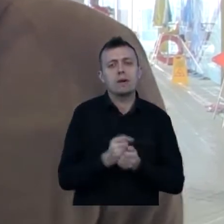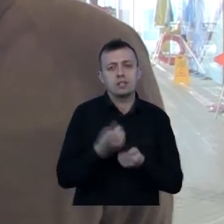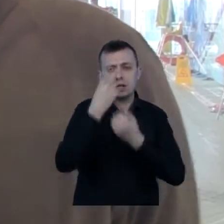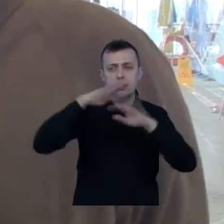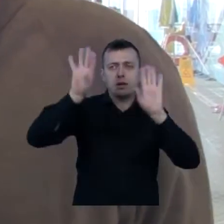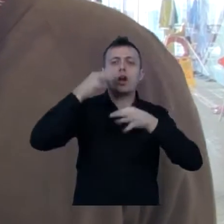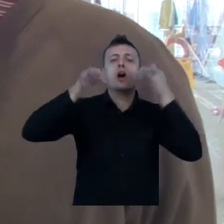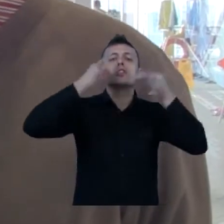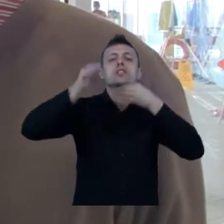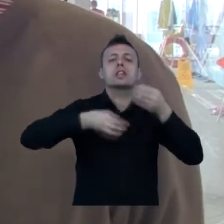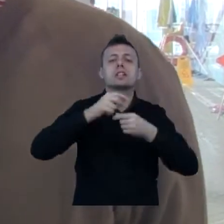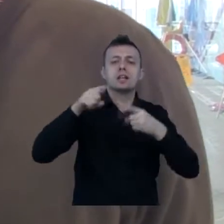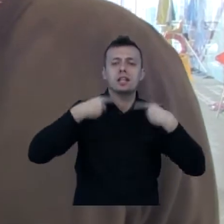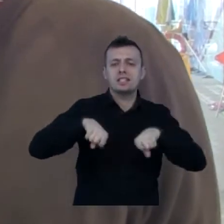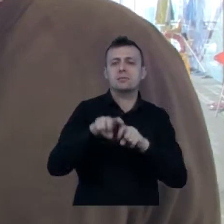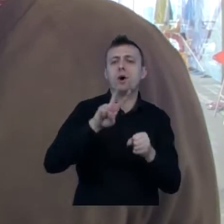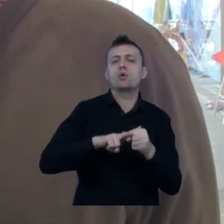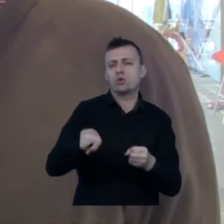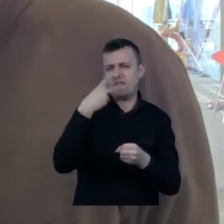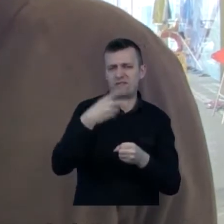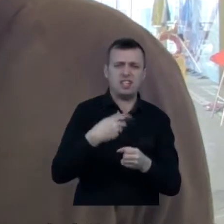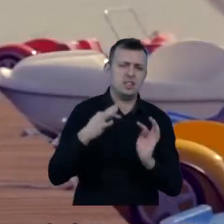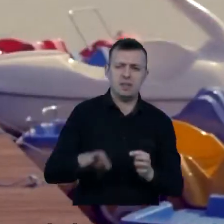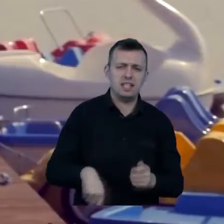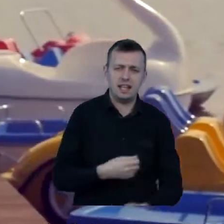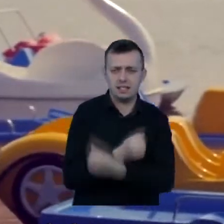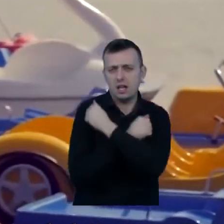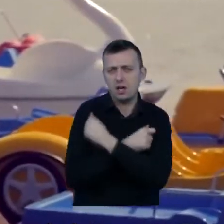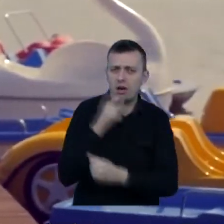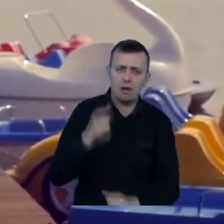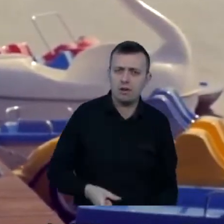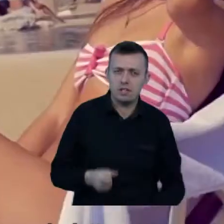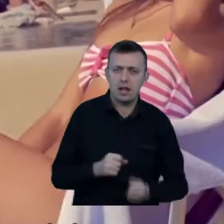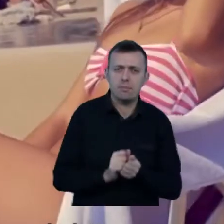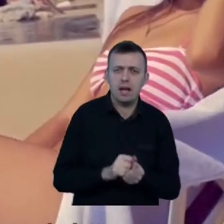najważniejszą atrakcją będzie koncert zespołu Big Party. Kochałem cię.